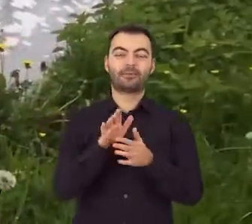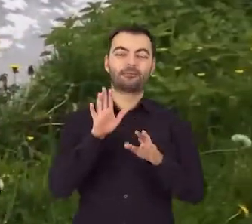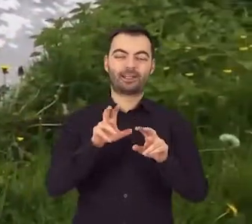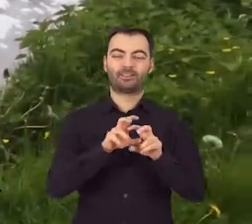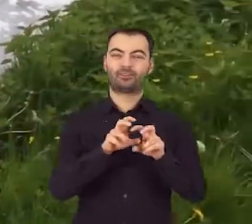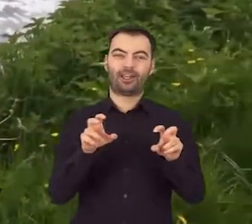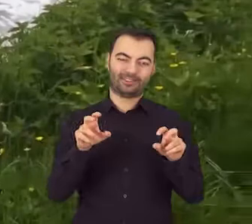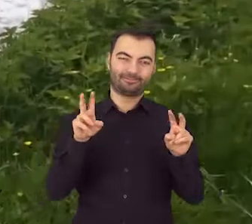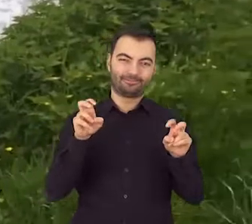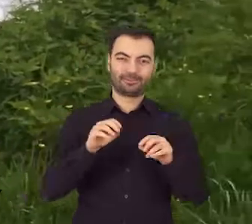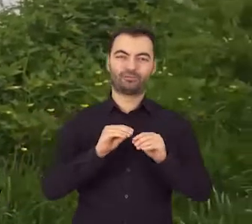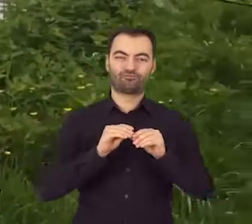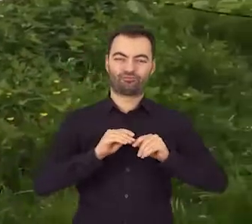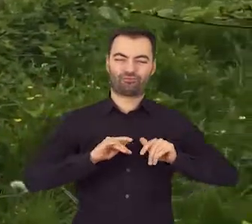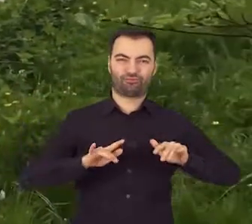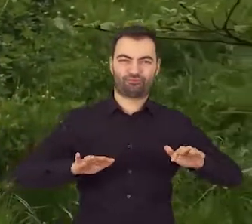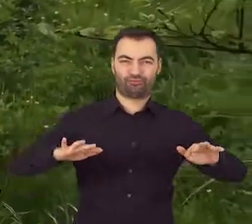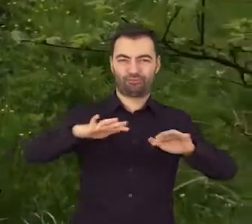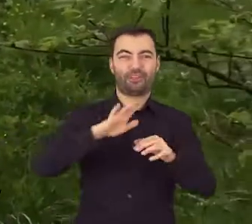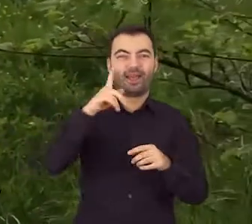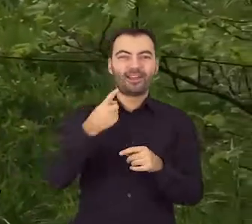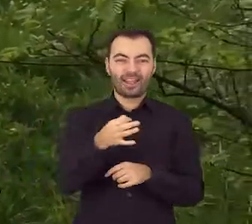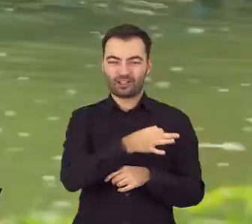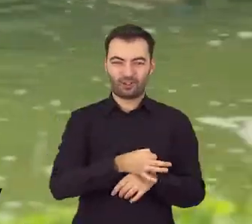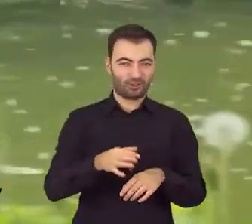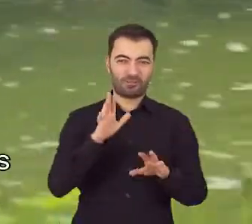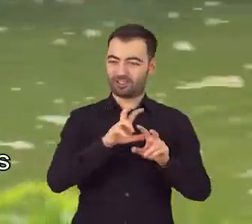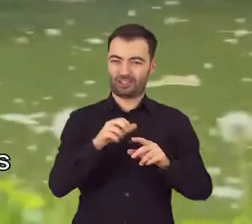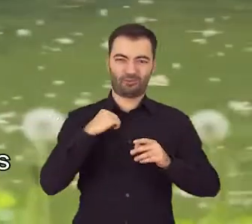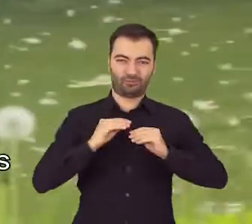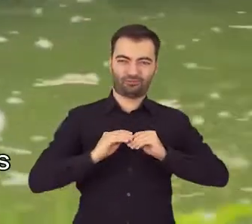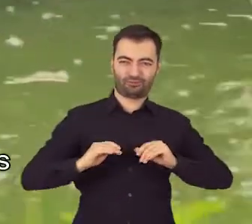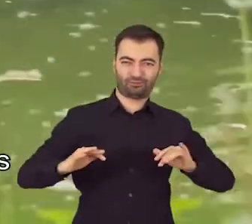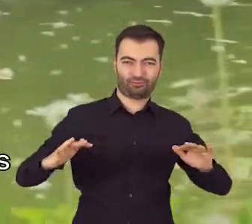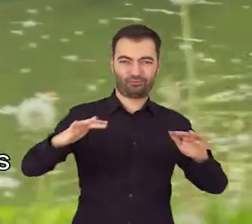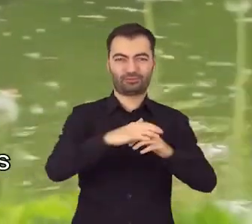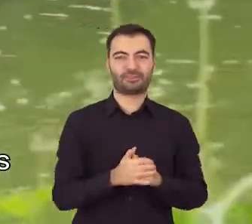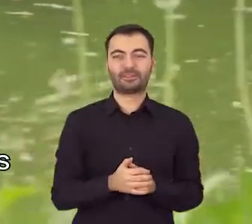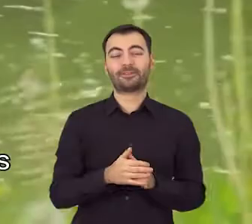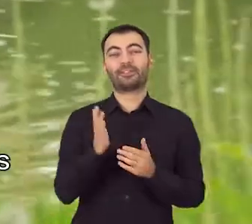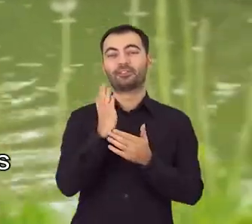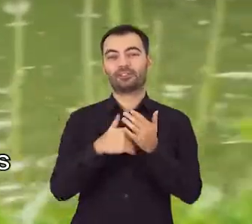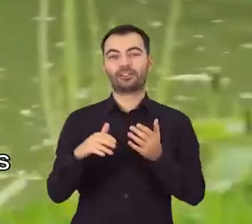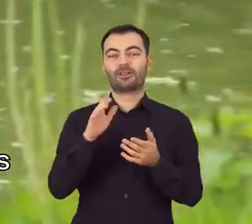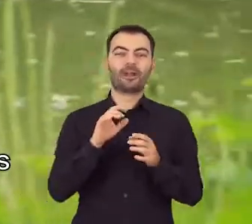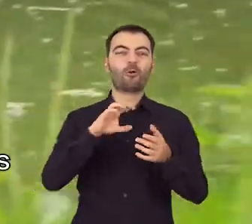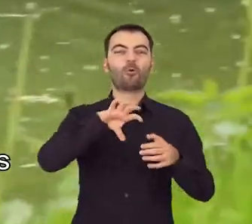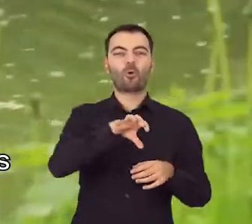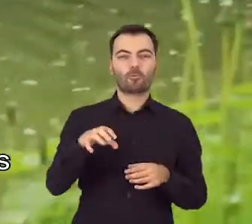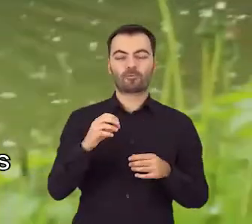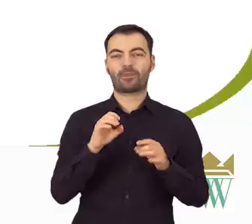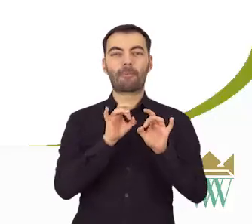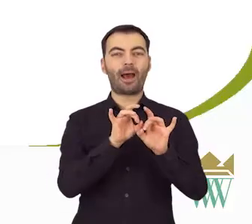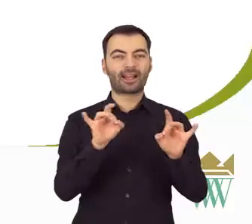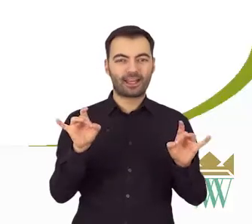mają czas się namnożyć nawet w obrębie tego zbiornika. Czyli dla pewnych rodzajów czy szczepów